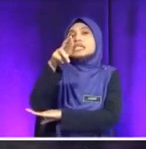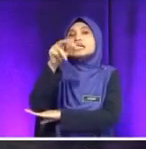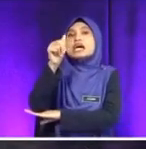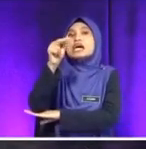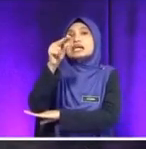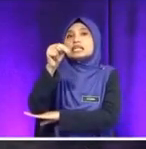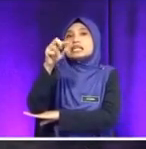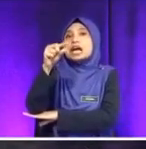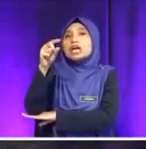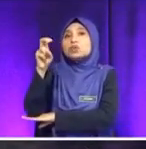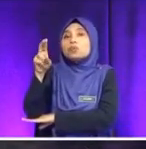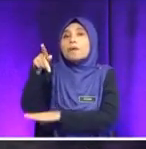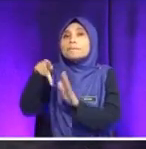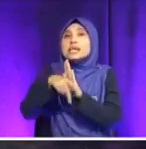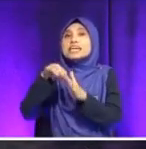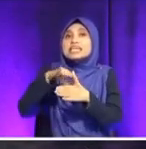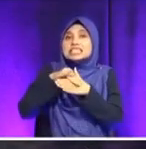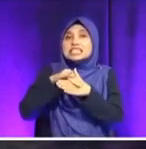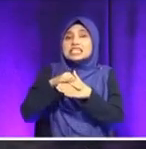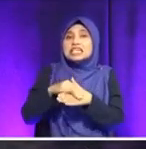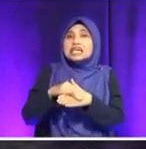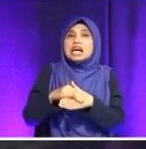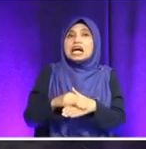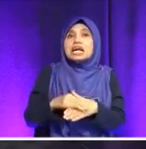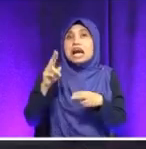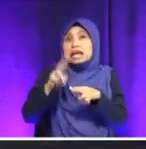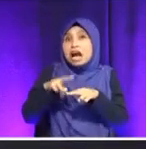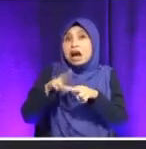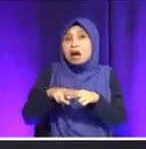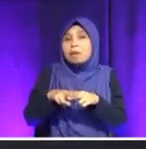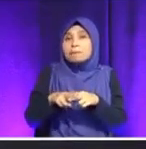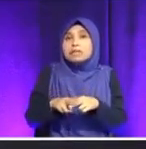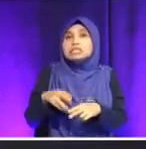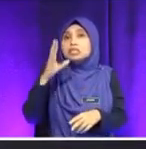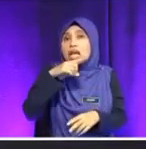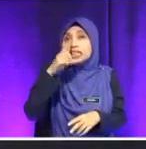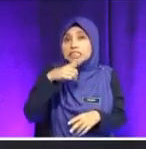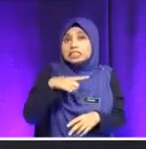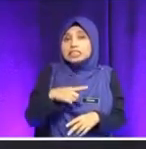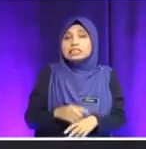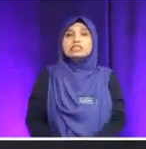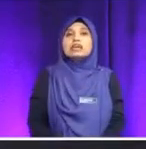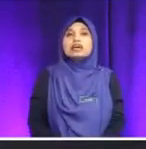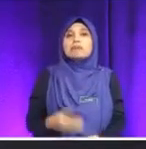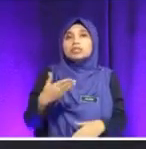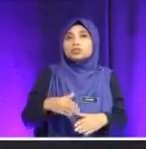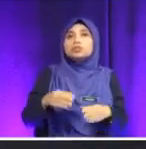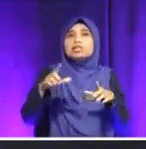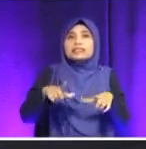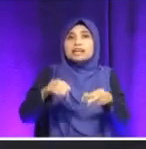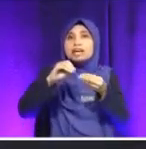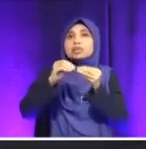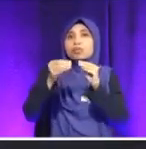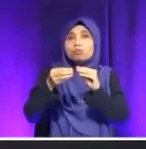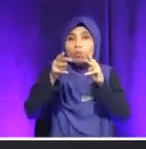lada sulah, lada hitam dan juga garam. Aha. Okey, kemudian kita ada nombor meja dan Di sini ada